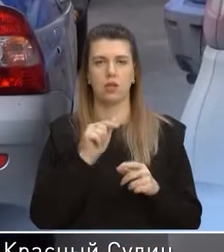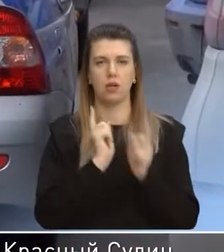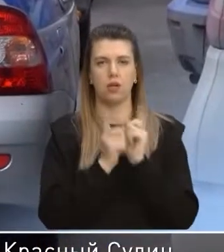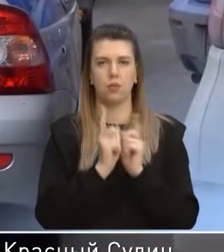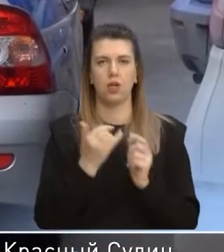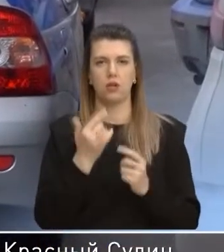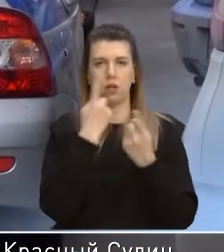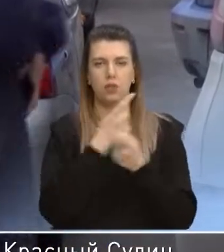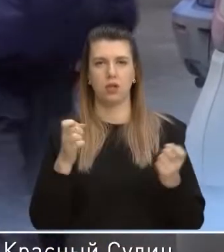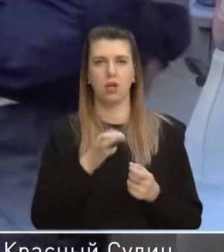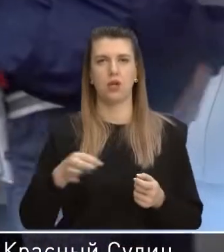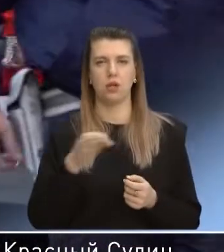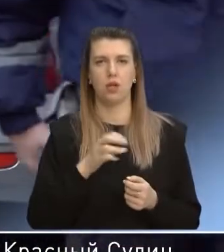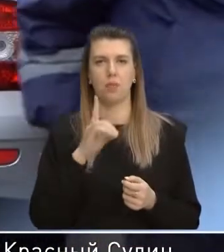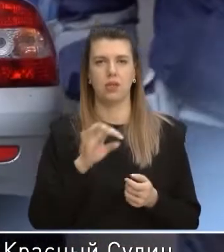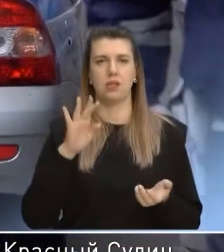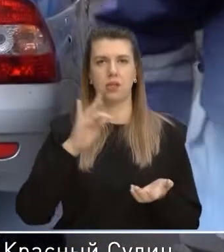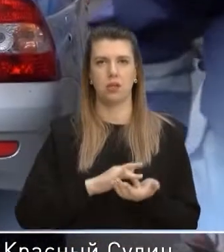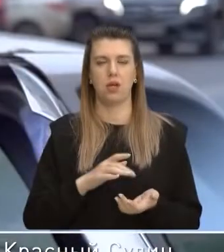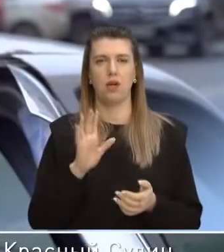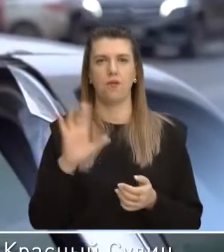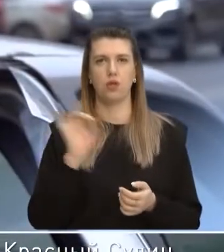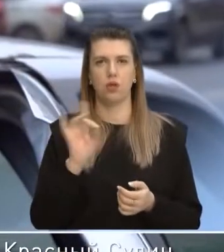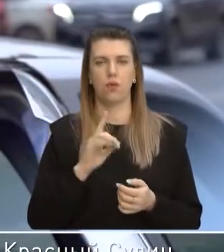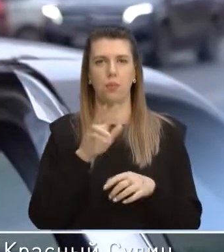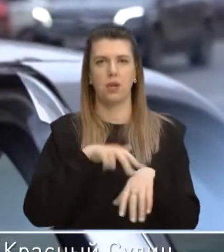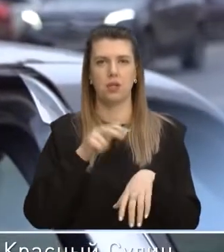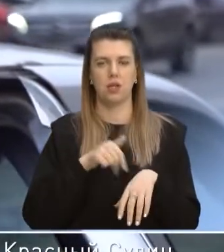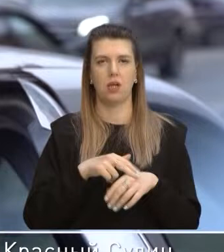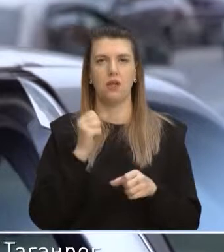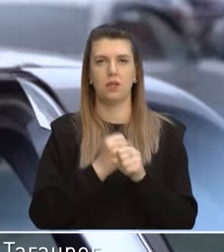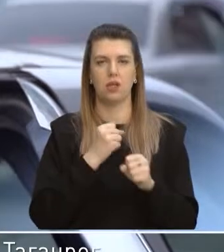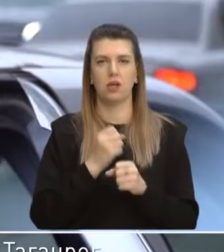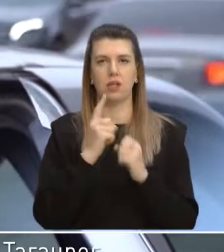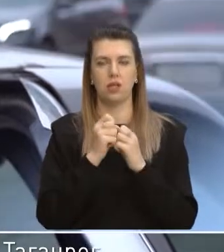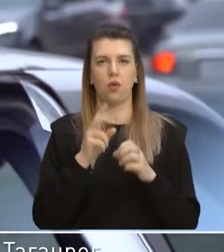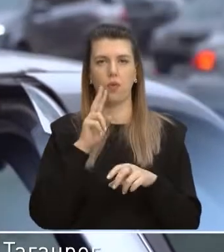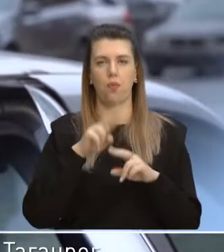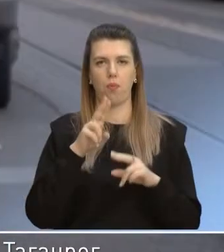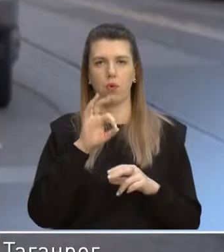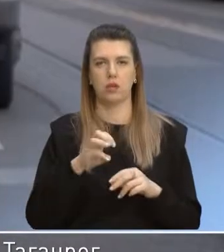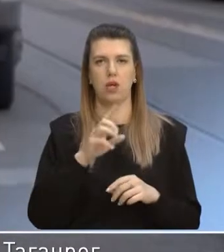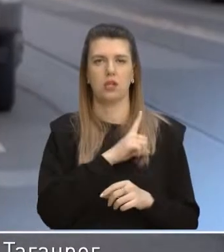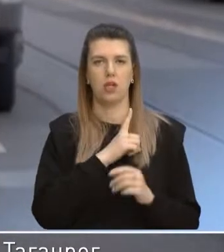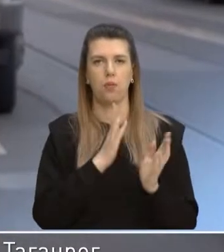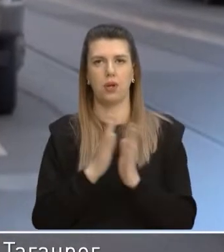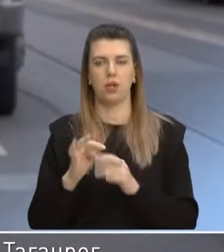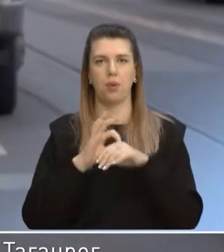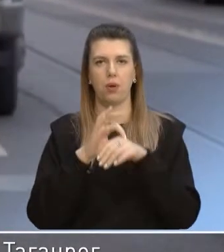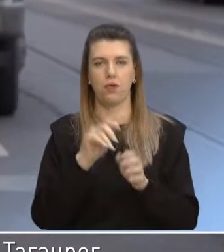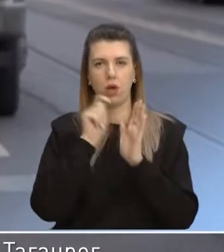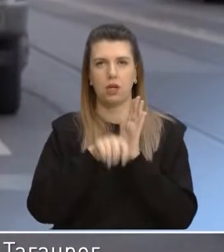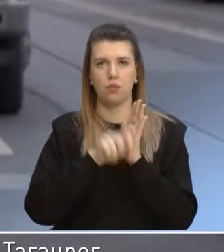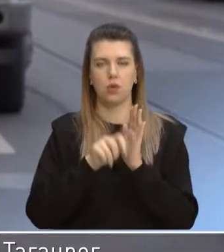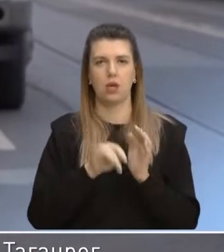транспортом об этом сообщили в региональном пресс-центре в донской столице полицейскими организована 11 постов на которых стражу порядком проводят до